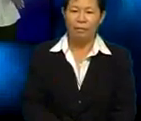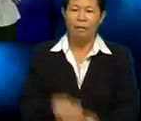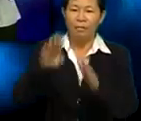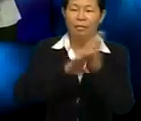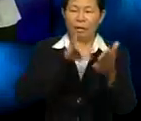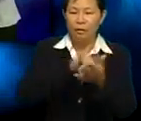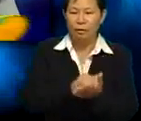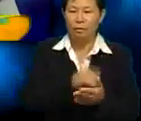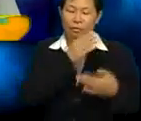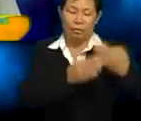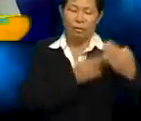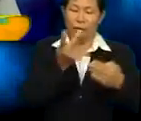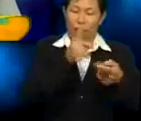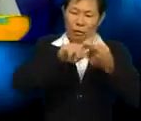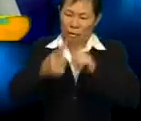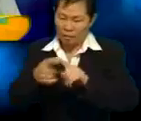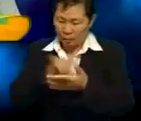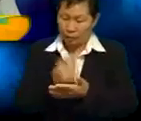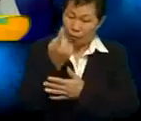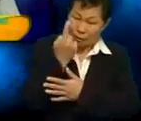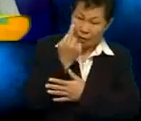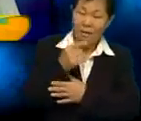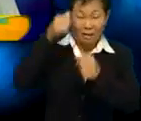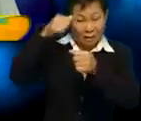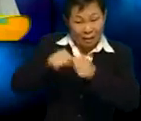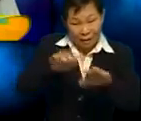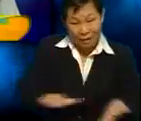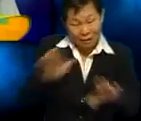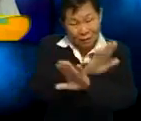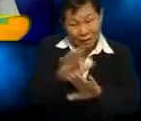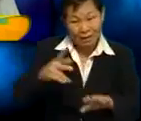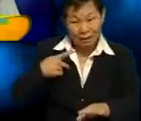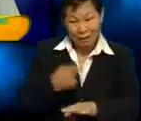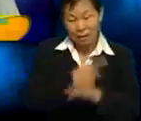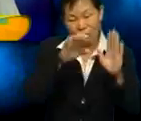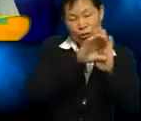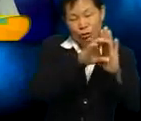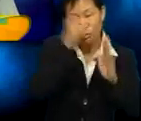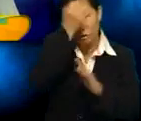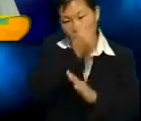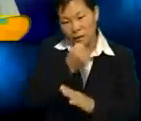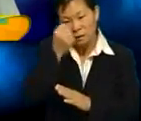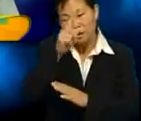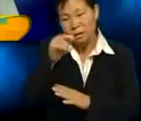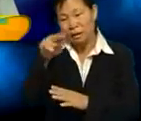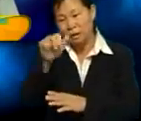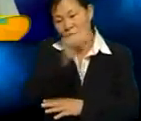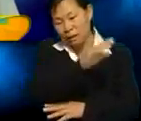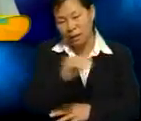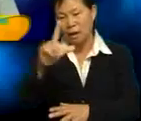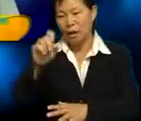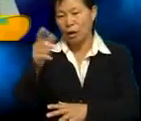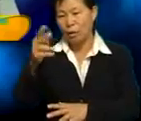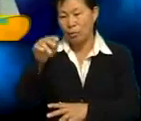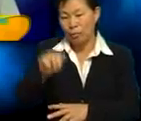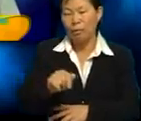Begitulah gelagat dua orang sahabat itu tadi. Ingat ya, adik-adik. Jangan sesekali mencontohi sikap Tenagaran dan juga Lokman.